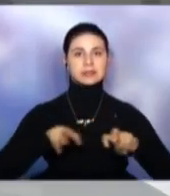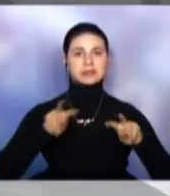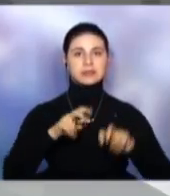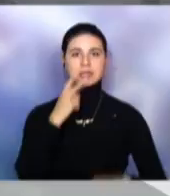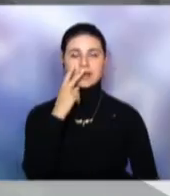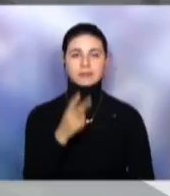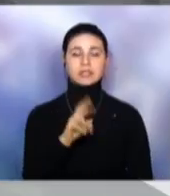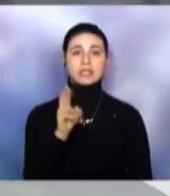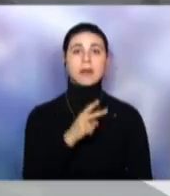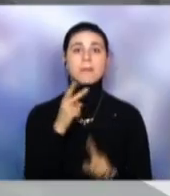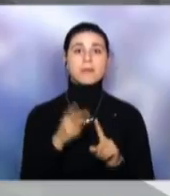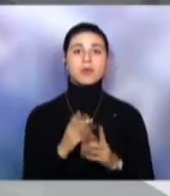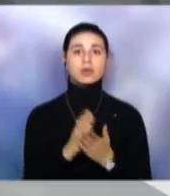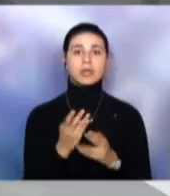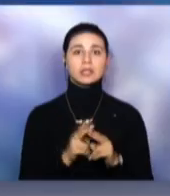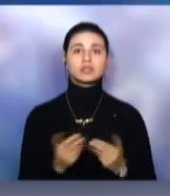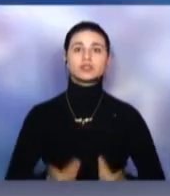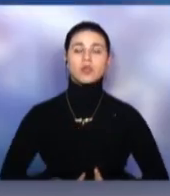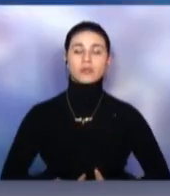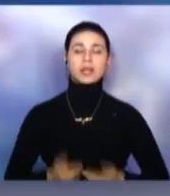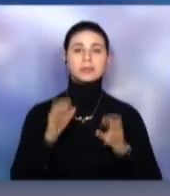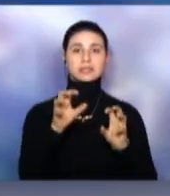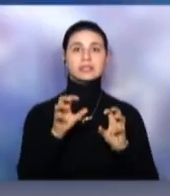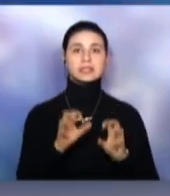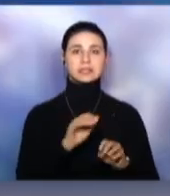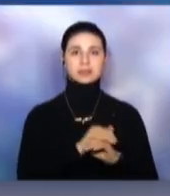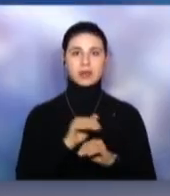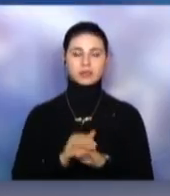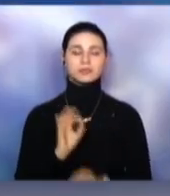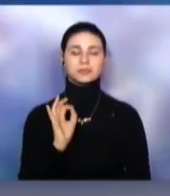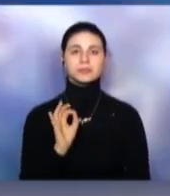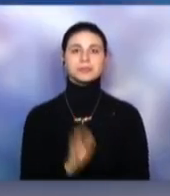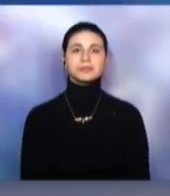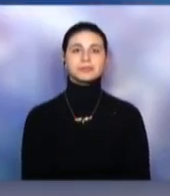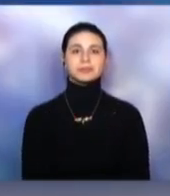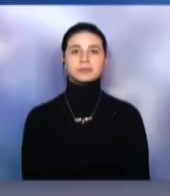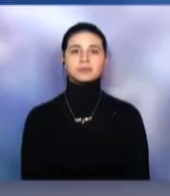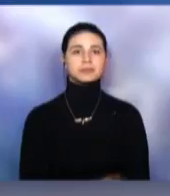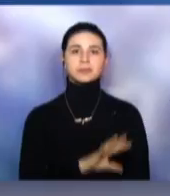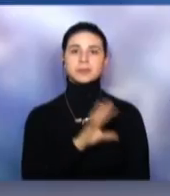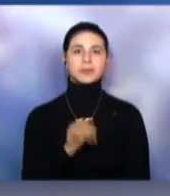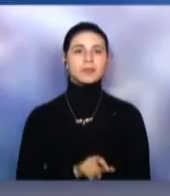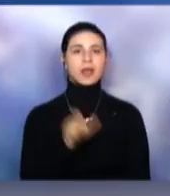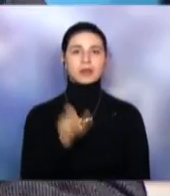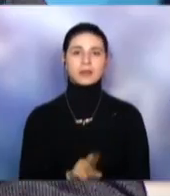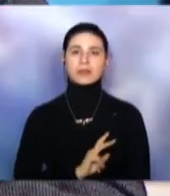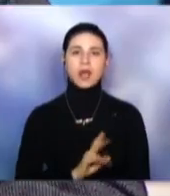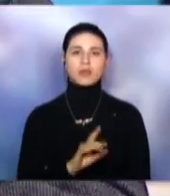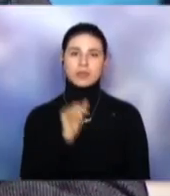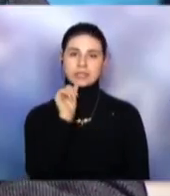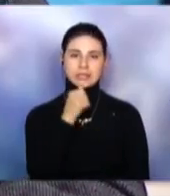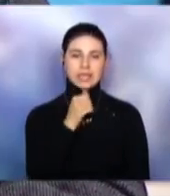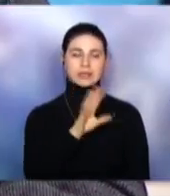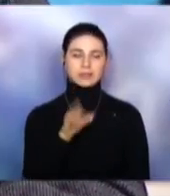გადახედვა, და მეორე მხარე, ეს არის ცხოვრების წესის ფაქტორები, რომელიც რასაც ნაკლებად ითვალისწინებს პაციენტთა უმეტესობა